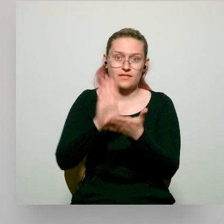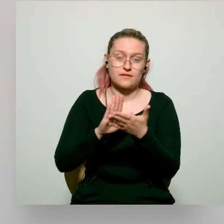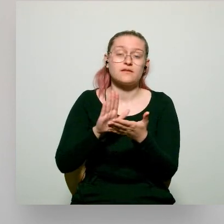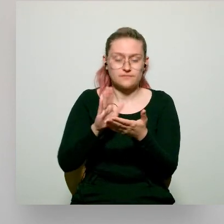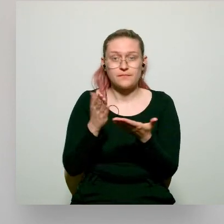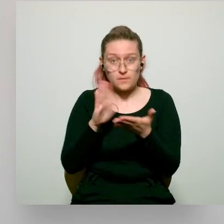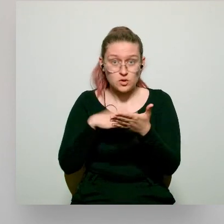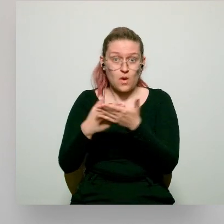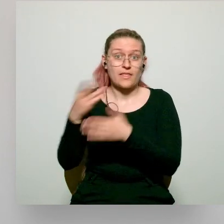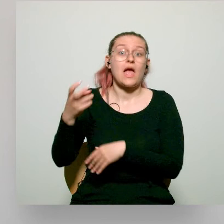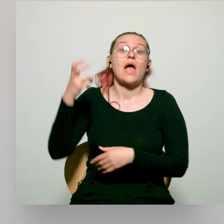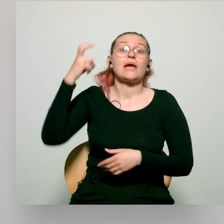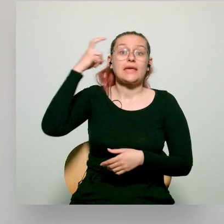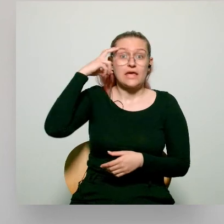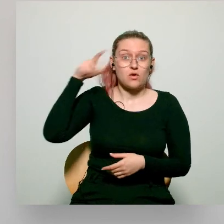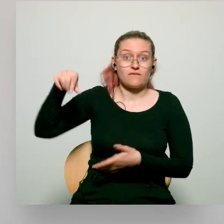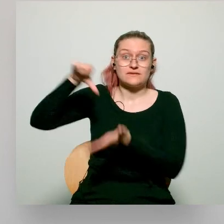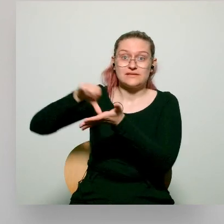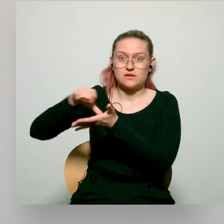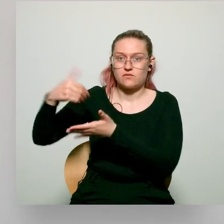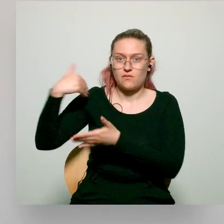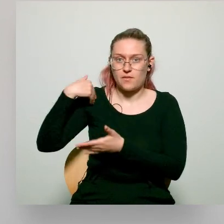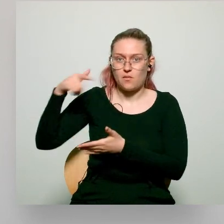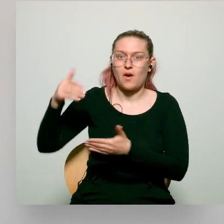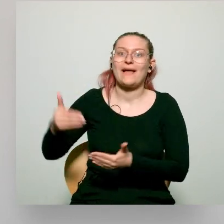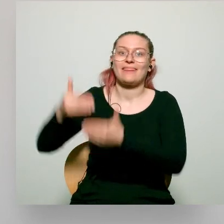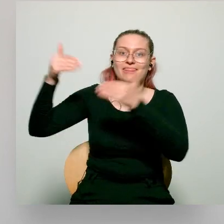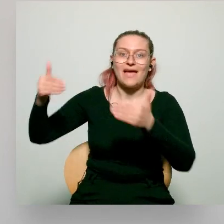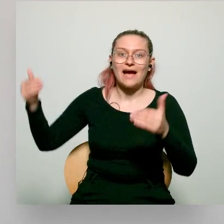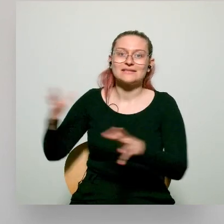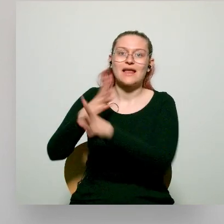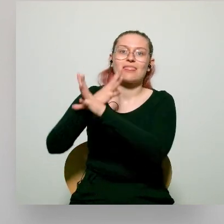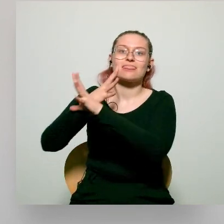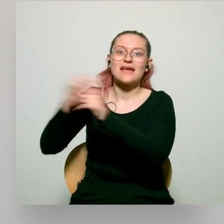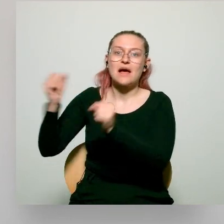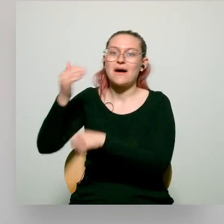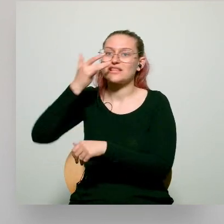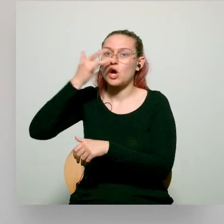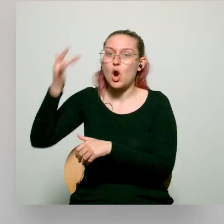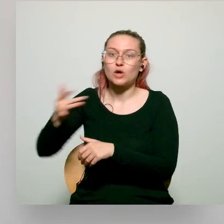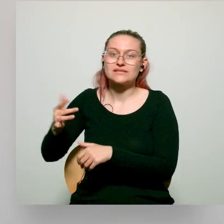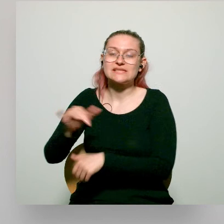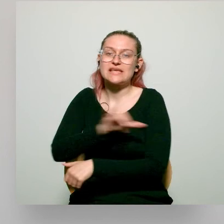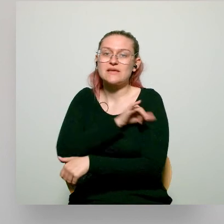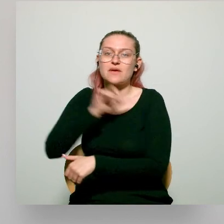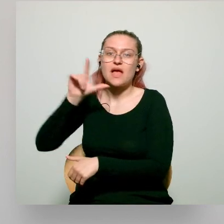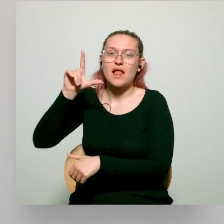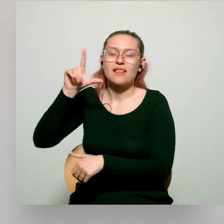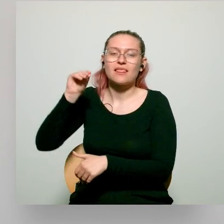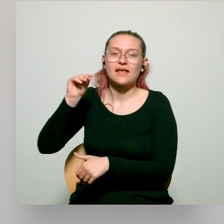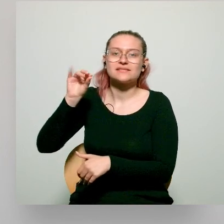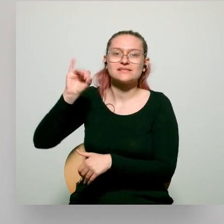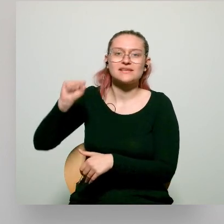taką instytucję, nazywała się Teatr Dramatu Rosyjskiego imienia Lesi Ukrainki. Przez wiele lat